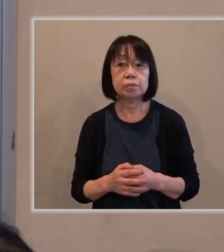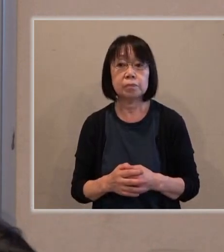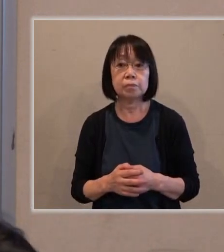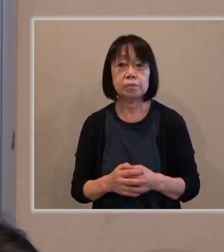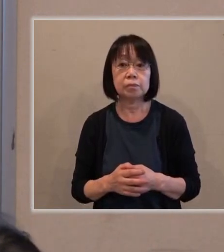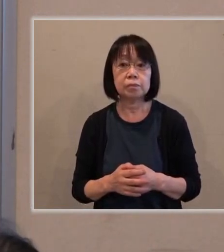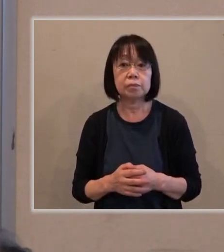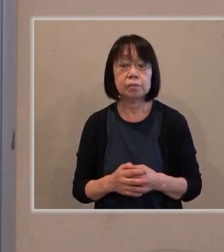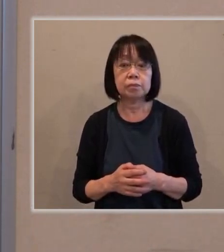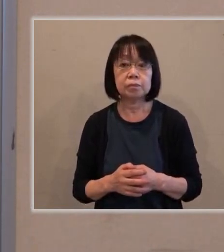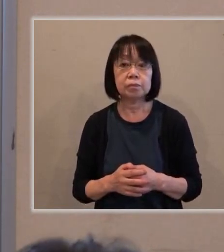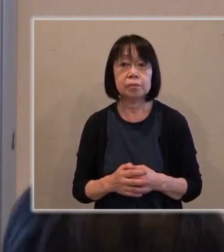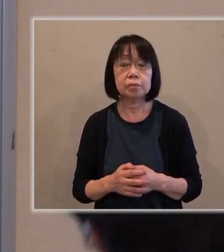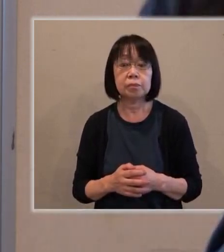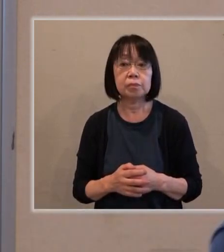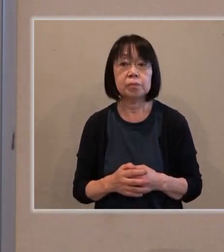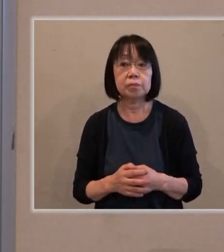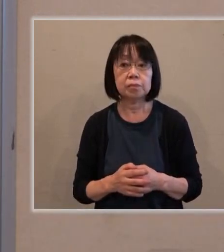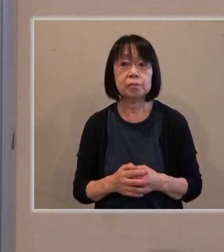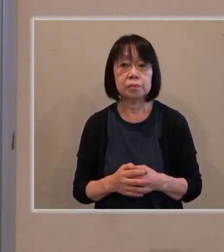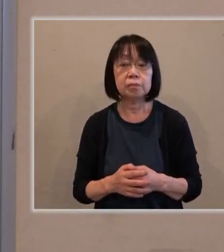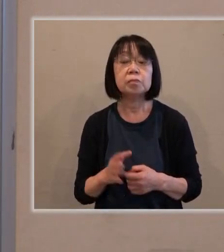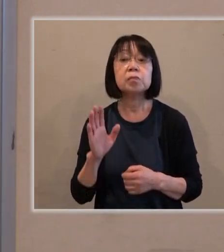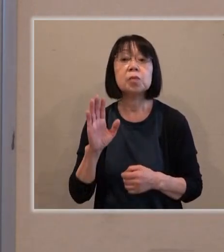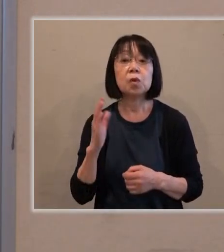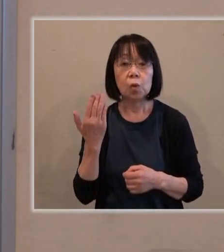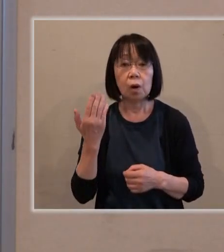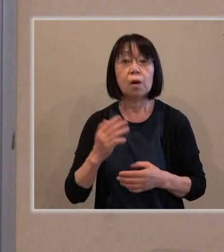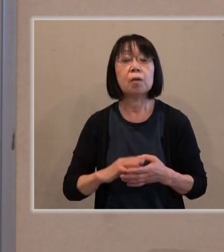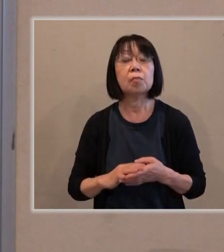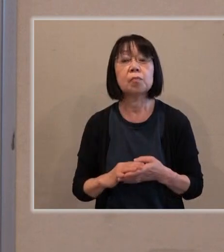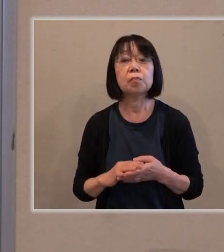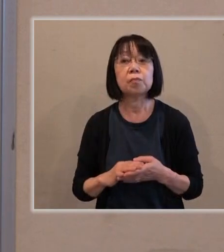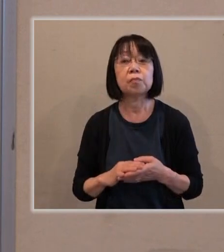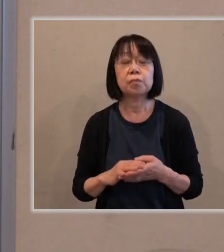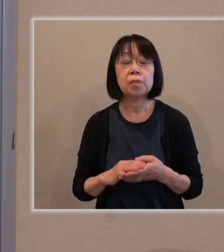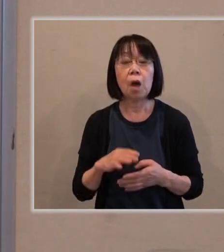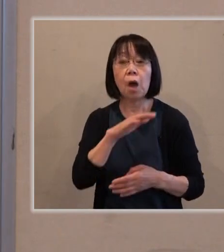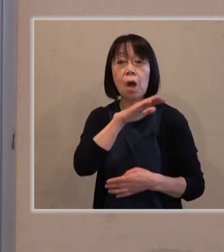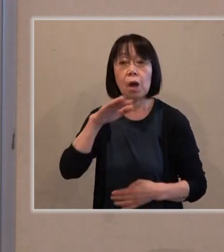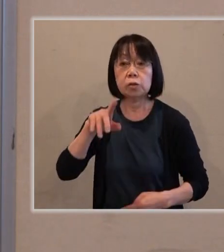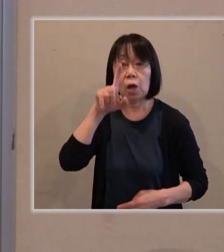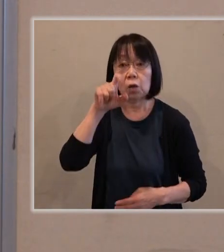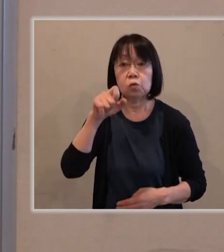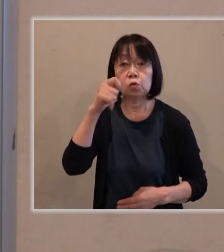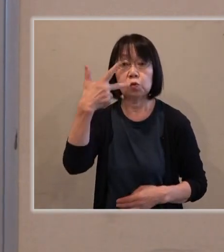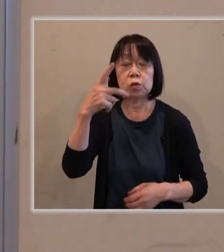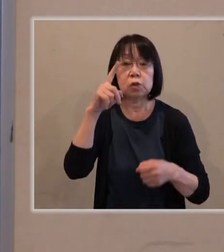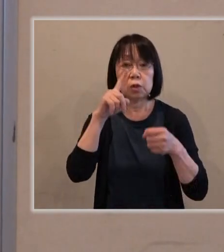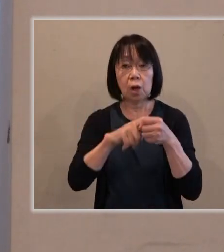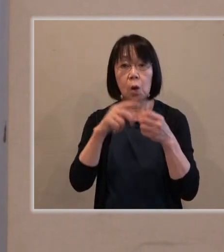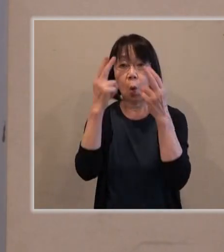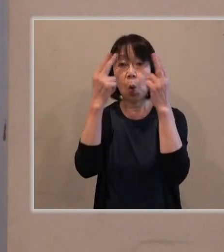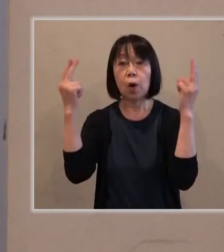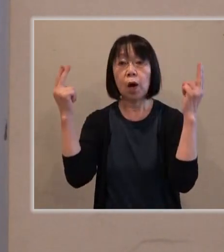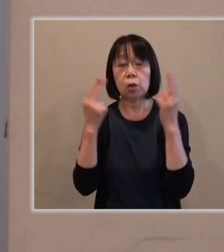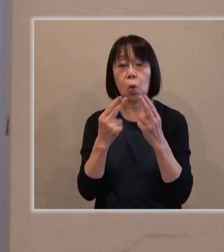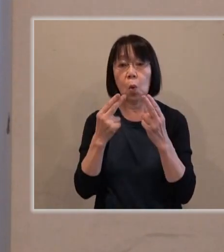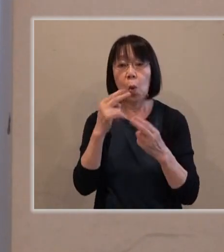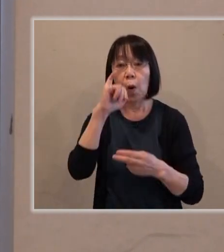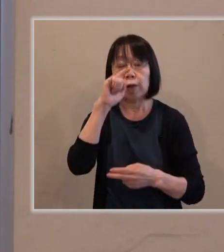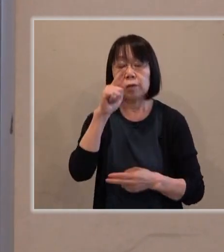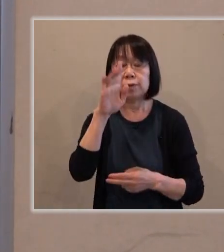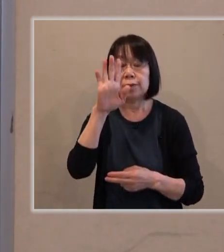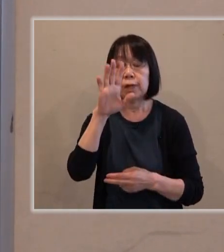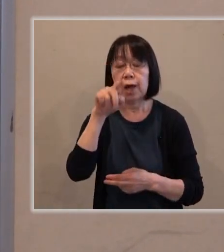った。はい、ところがですね、平成17年北海道インテリアコーディネーター協